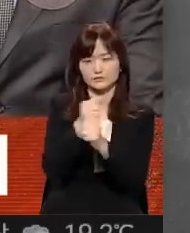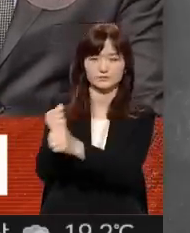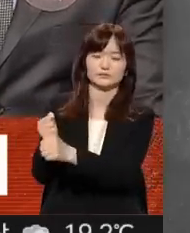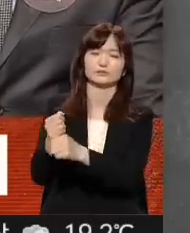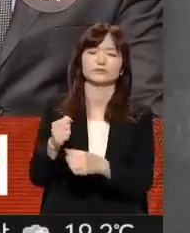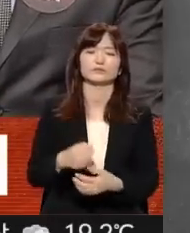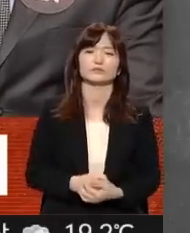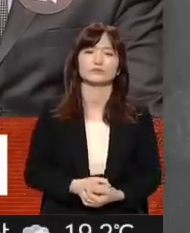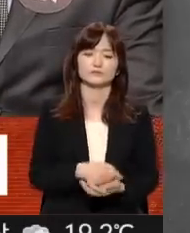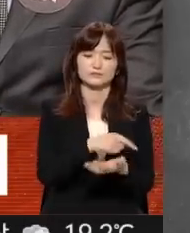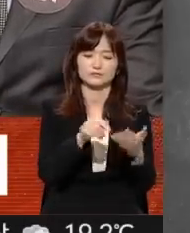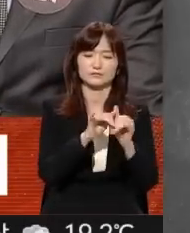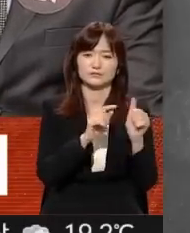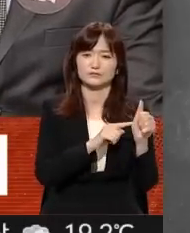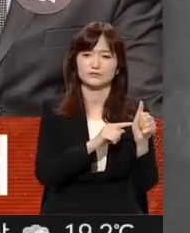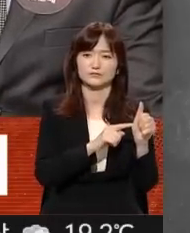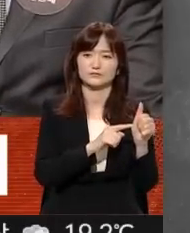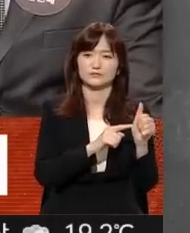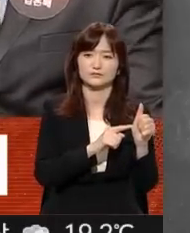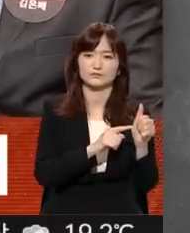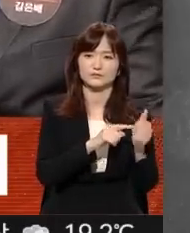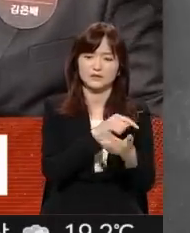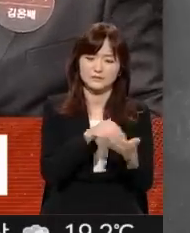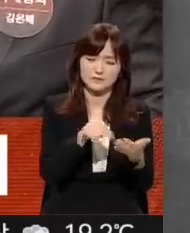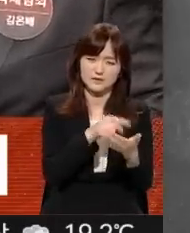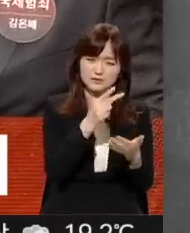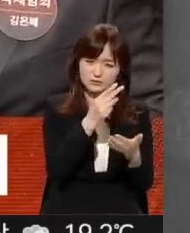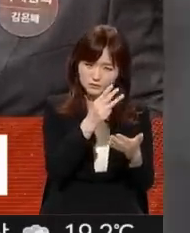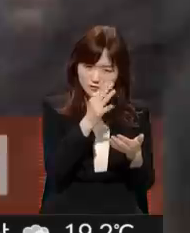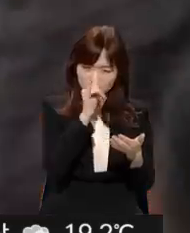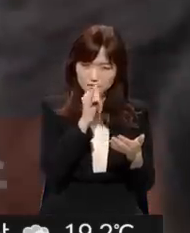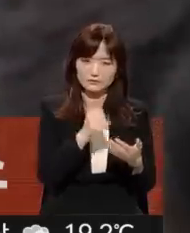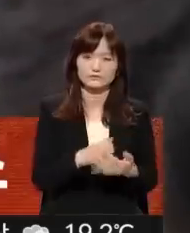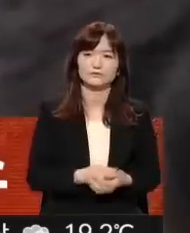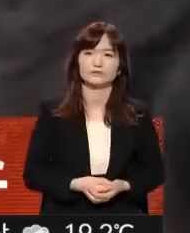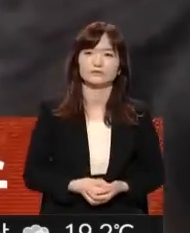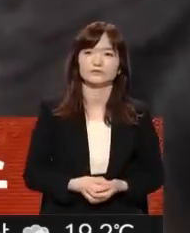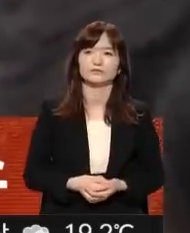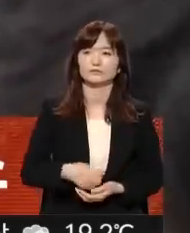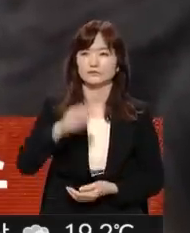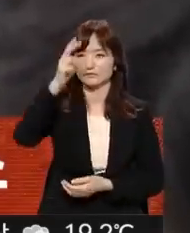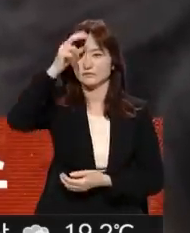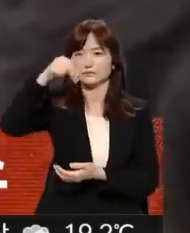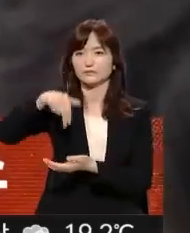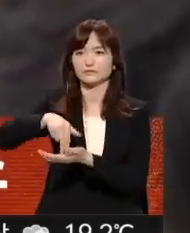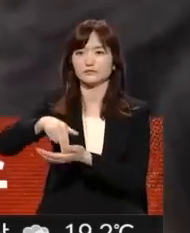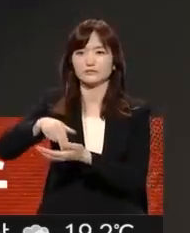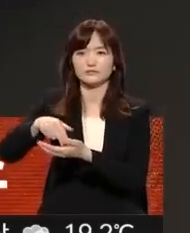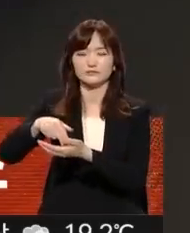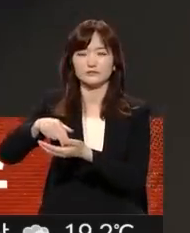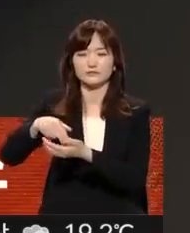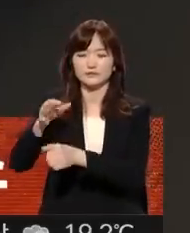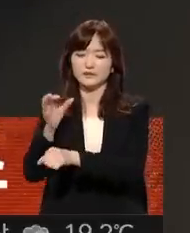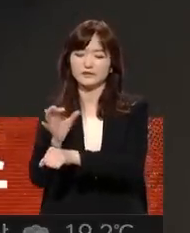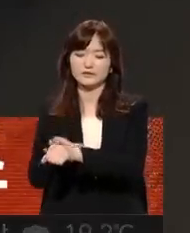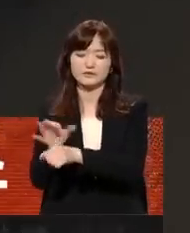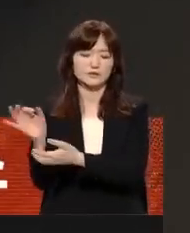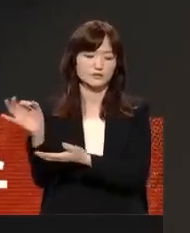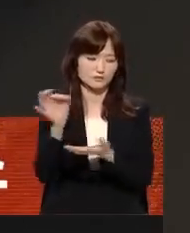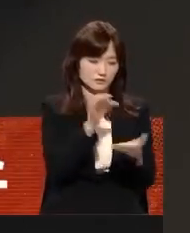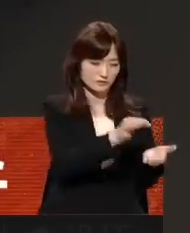그 피해자는 뭐 2차, 3차 피해가 있으니까 두렵다고 말을 했습니다. 하지만은 경찰에서는 스마트워치를 지급하고 신병 보호하기